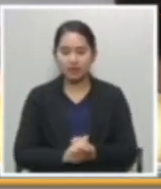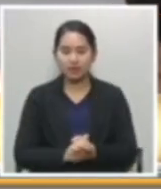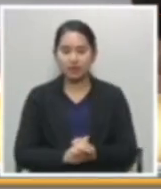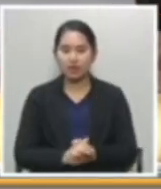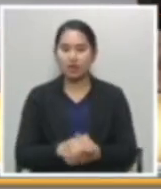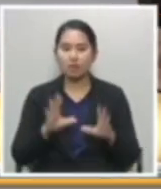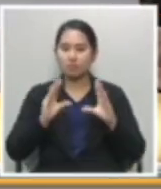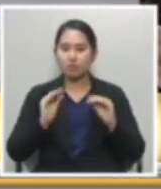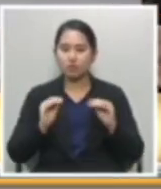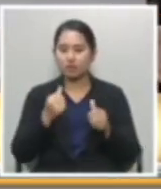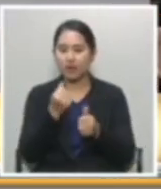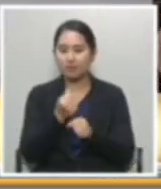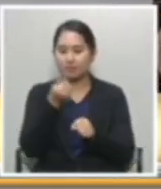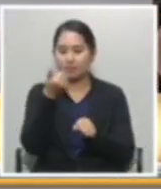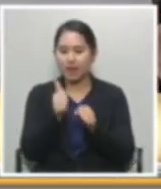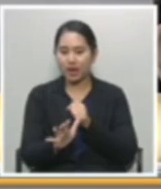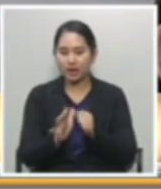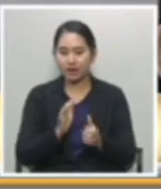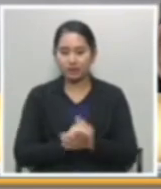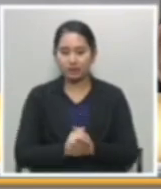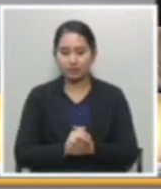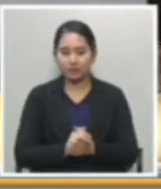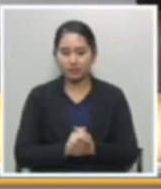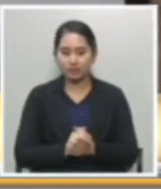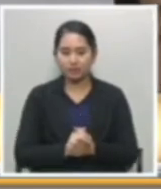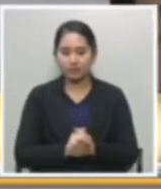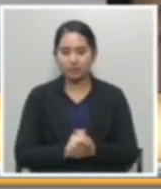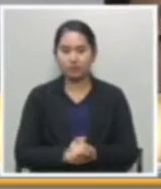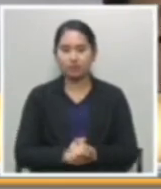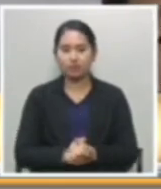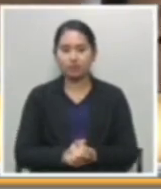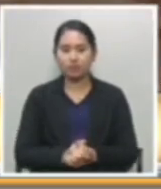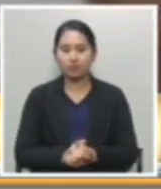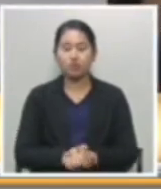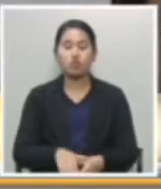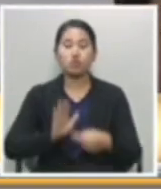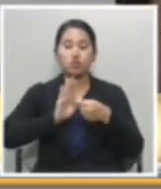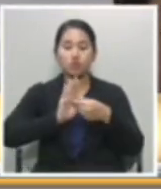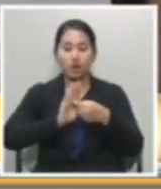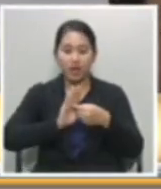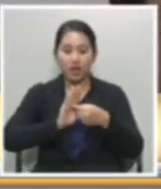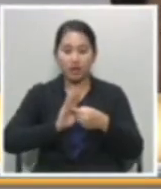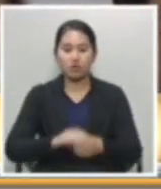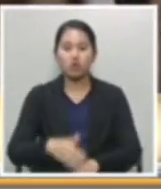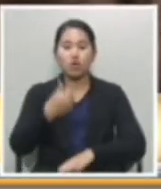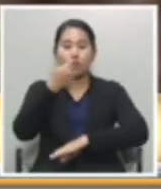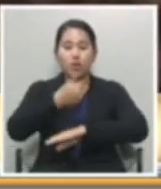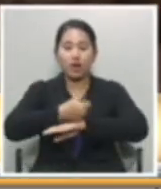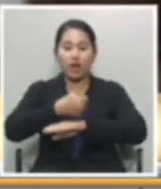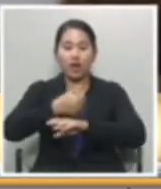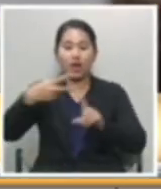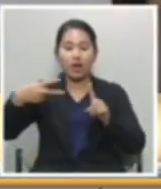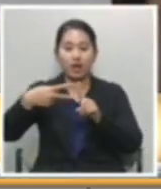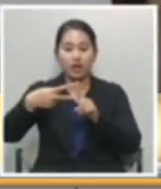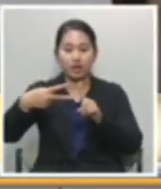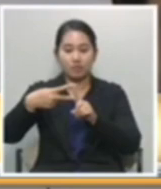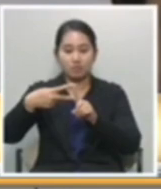มันใช้ไม่ได้กรณีคุณธนาธรหัวหน้าพรรคอนาคตใหม่นะครับถูกกล่าวห